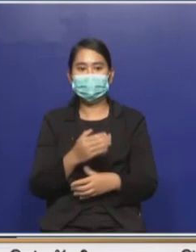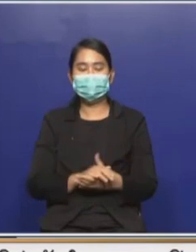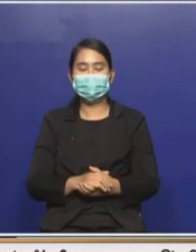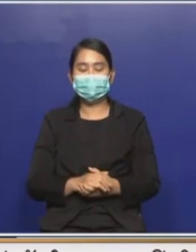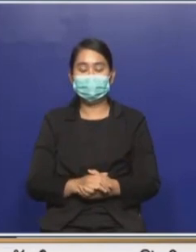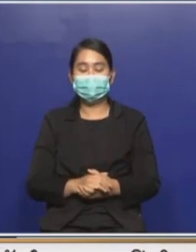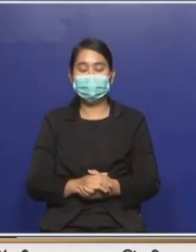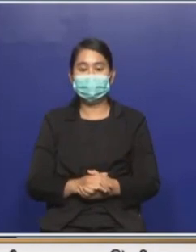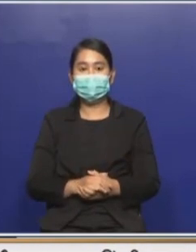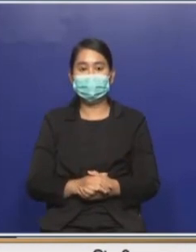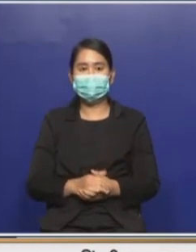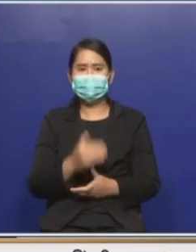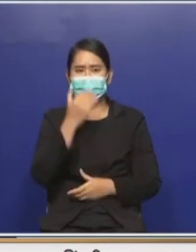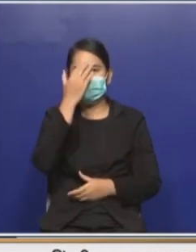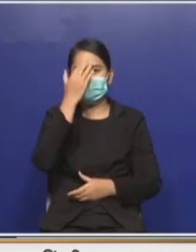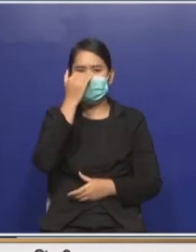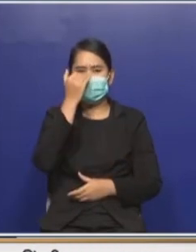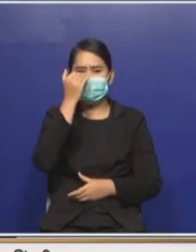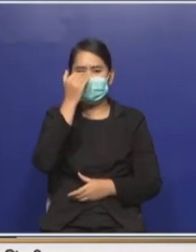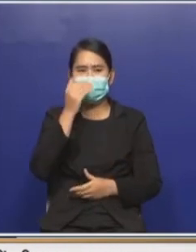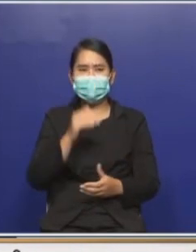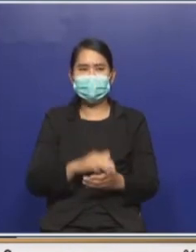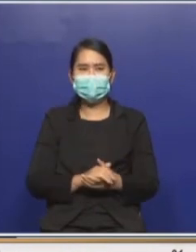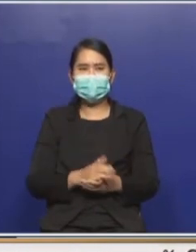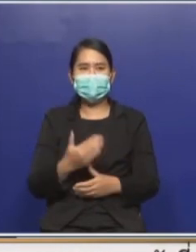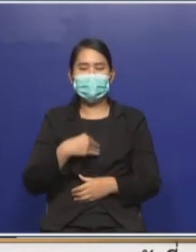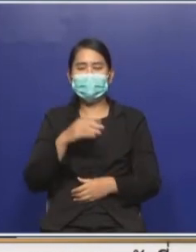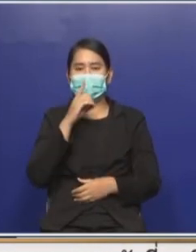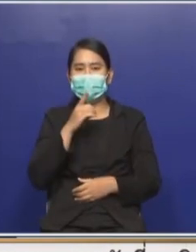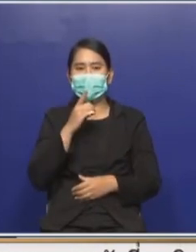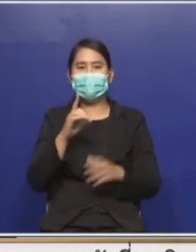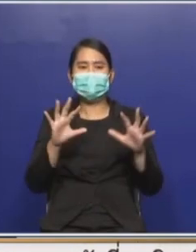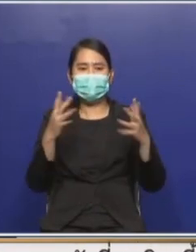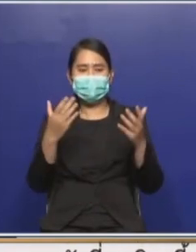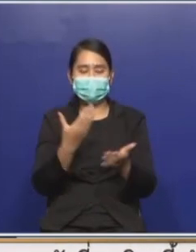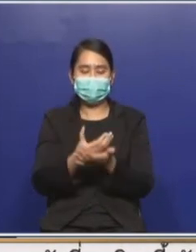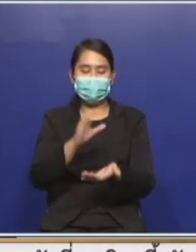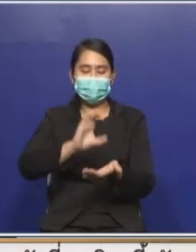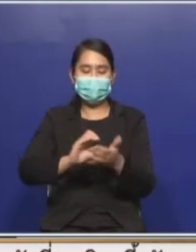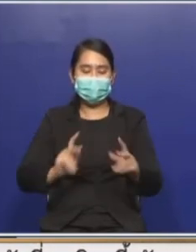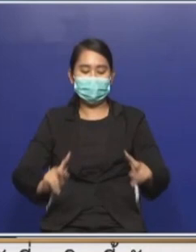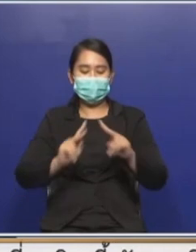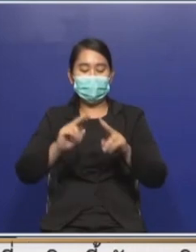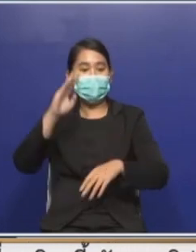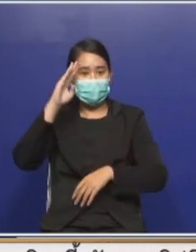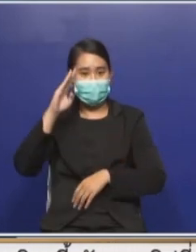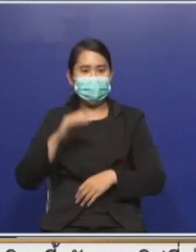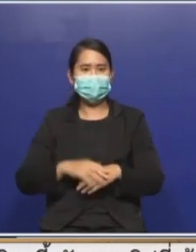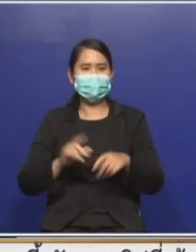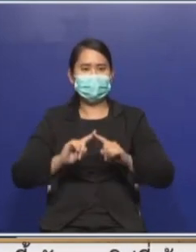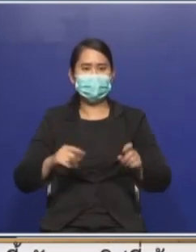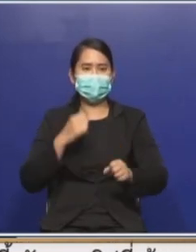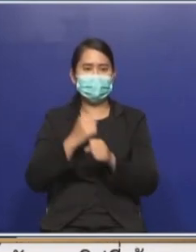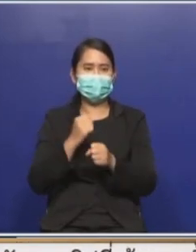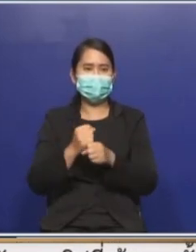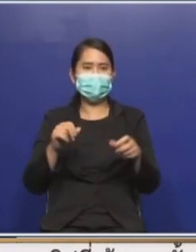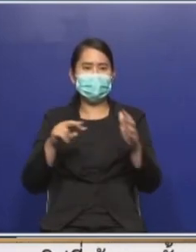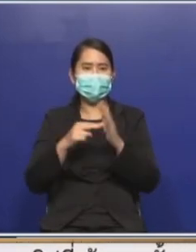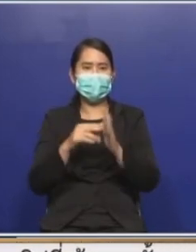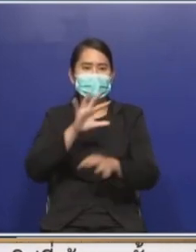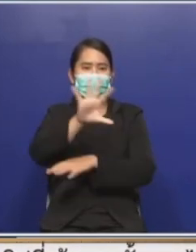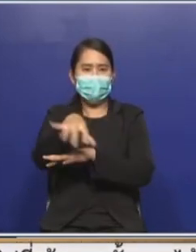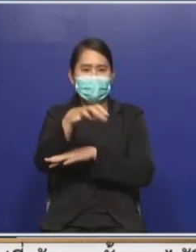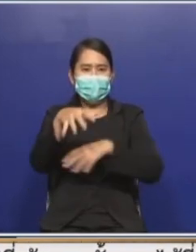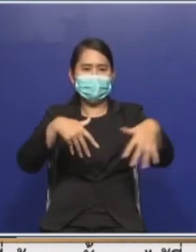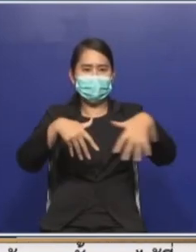ทำไมจงใจอะไรที่ผมไม่ได้ว่าอะไรครับท่านตั้งงบกระทรวงกลาโหมแต่ท่านทำแบบนี้เนี่ยมันหลอกลวงประชาชนทั้งประเท